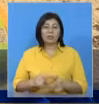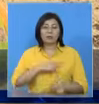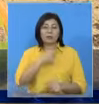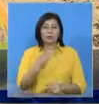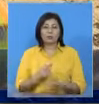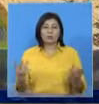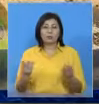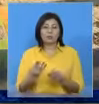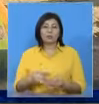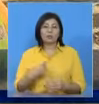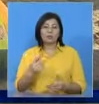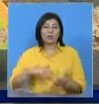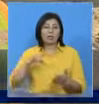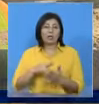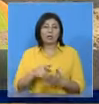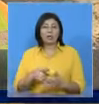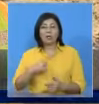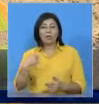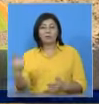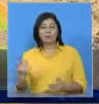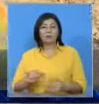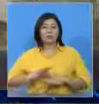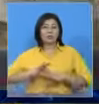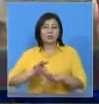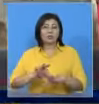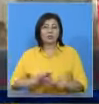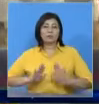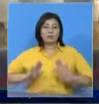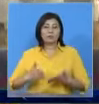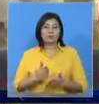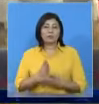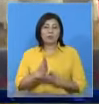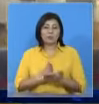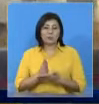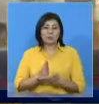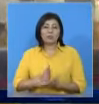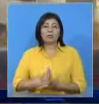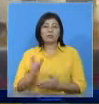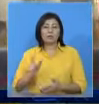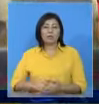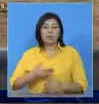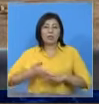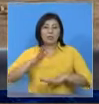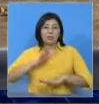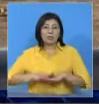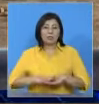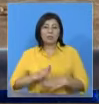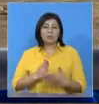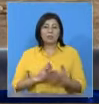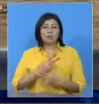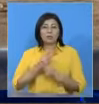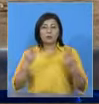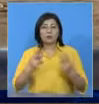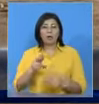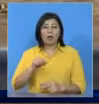керек. Қаланың бір шетінен екінші бөлігіне жету әсіресе төтенше жағдайлар қызметкерлеріне қиын. Жедел қызмет көрсету үшін қарғалы